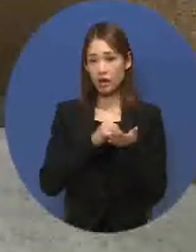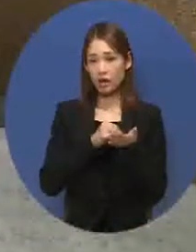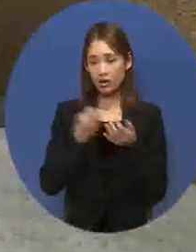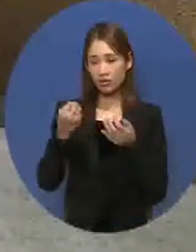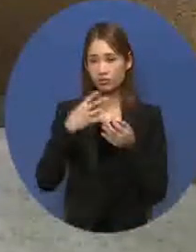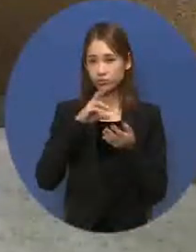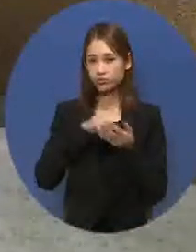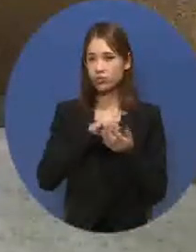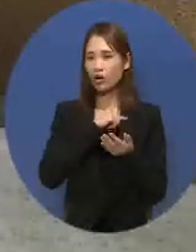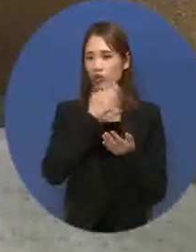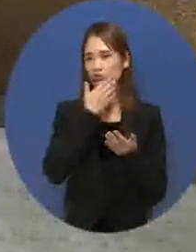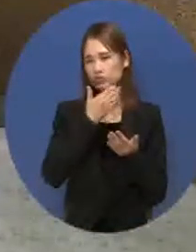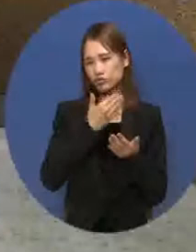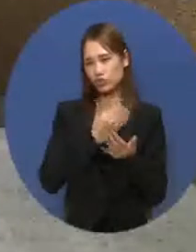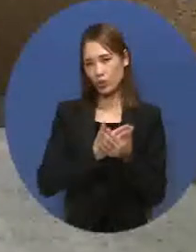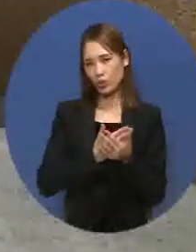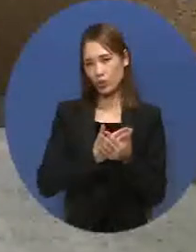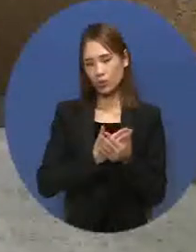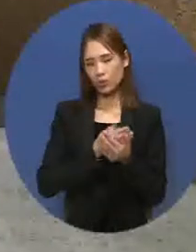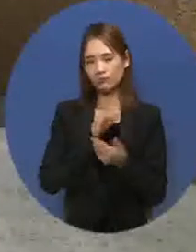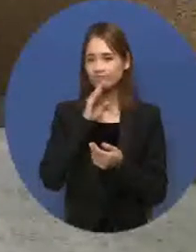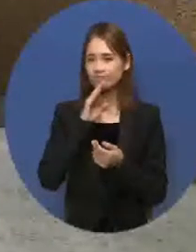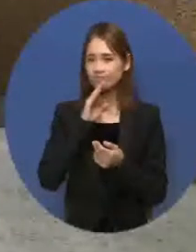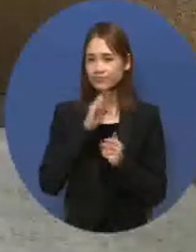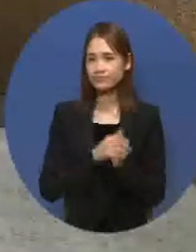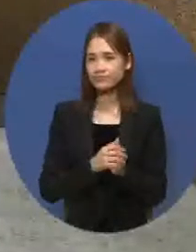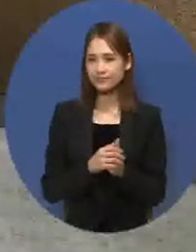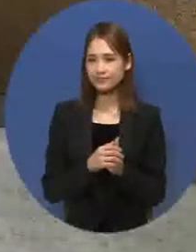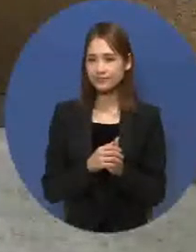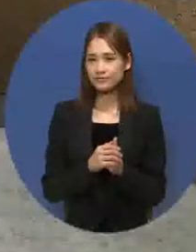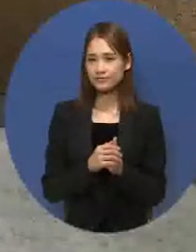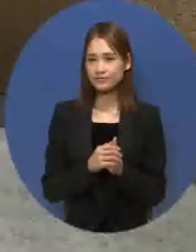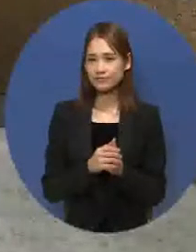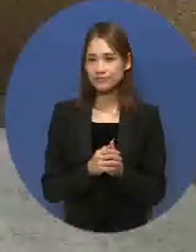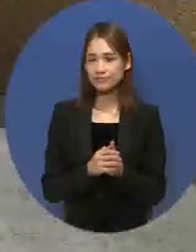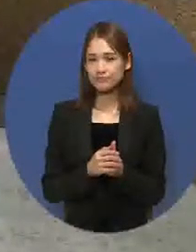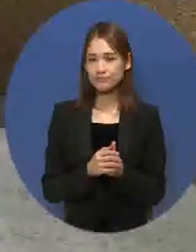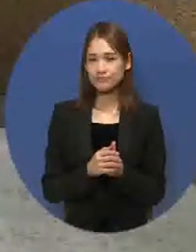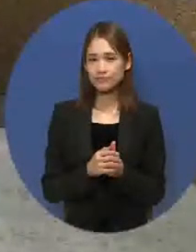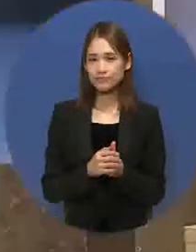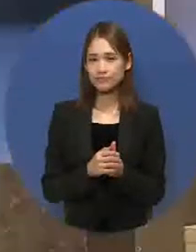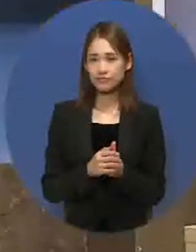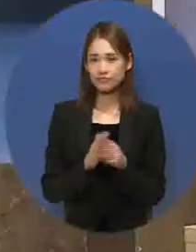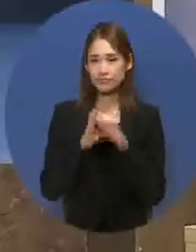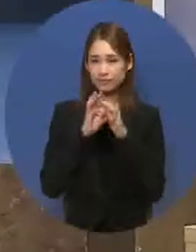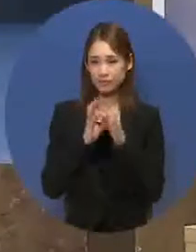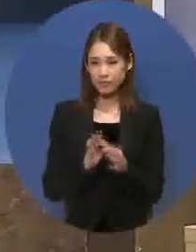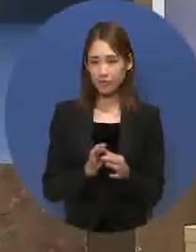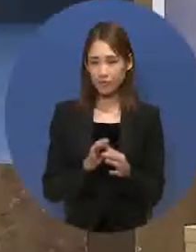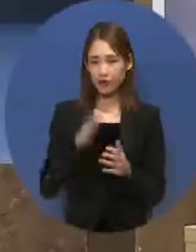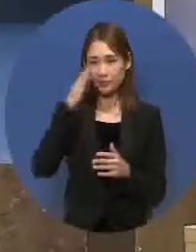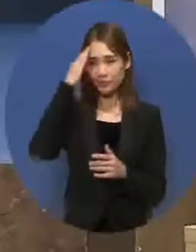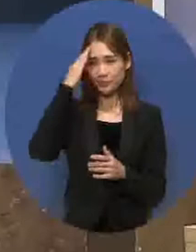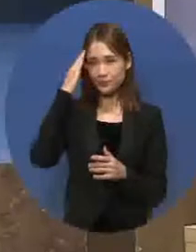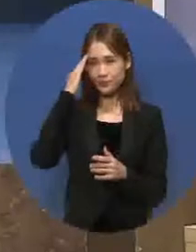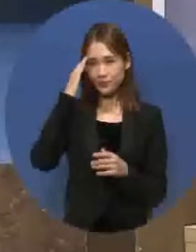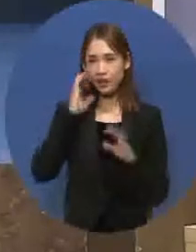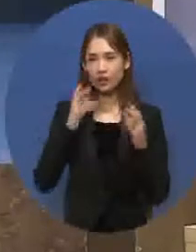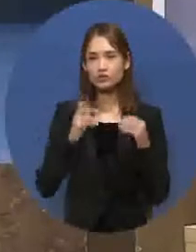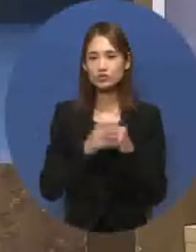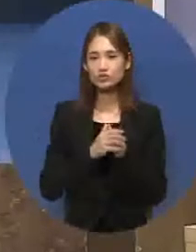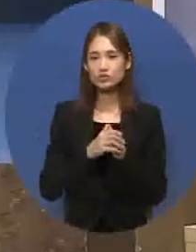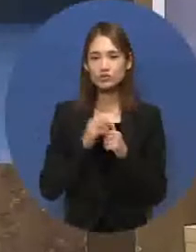것처럼 굉장히 중요한 그렇습니다. 사안이 아주 아닐까 중요한 문제입니다. 예, 하는 예, 예. 생각이 듭니다. 그리고 이어서 이제 우리나라도 몇 년